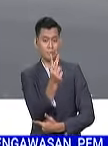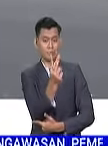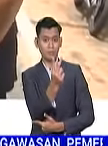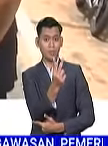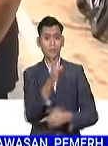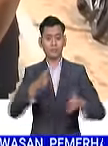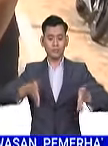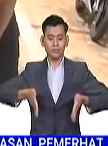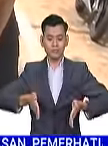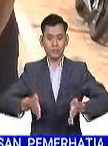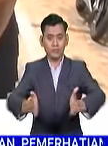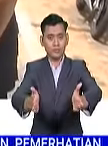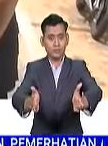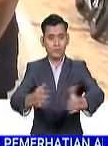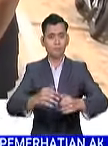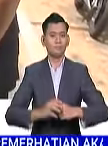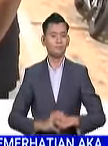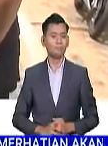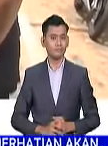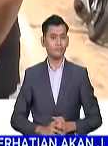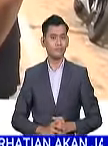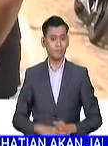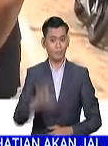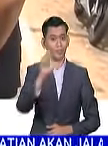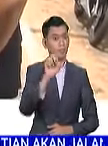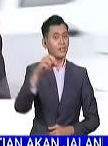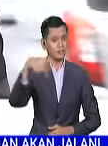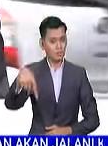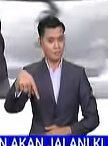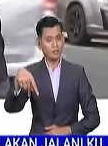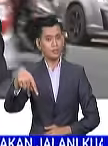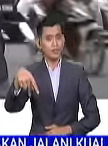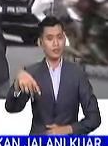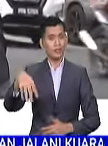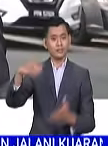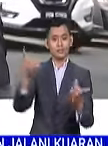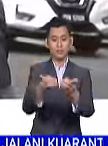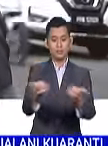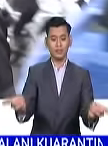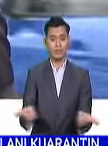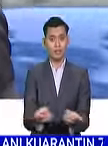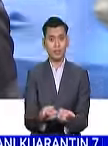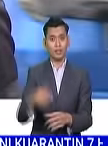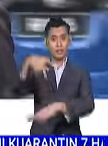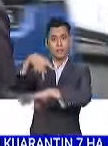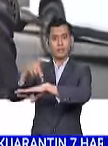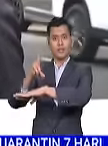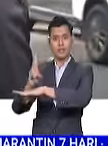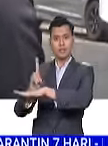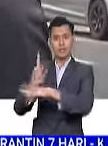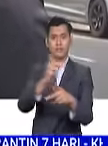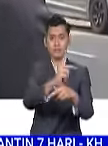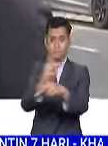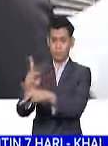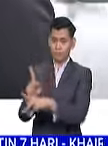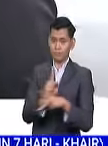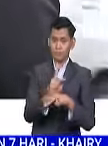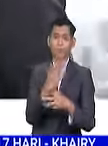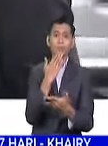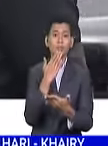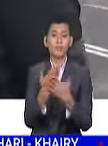aliran trafik dan SOP di daerah polis ini dijaga dengan baik. Tuan, adakah